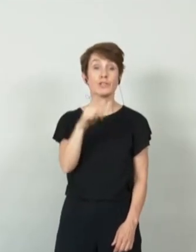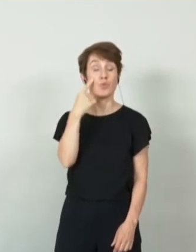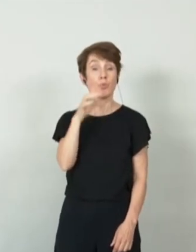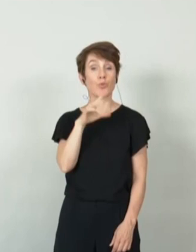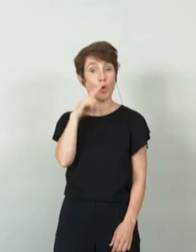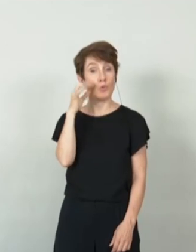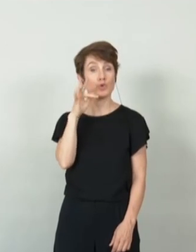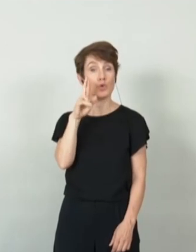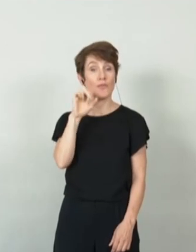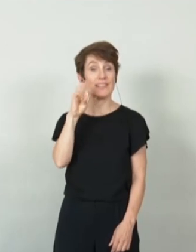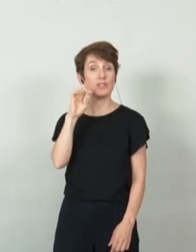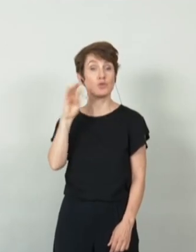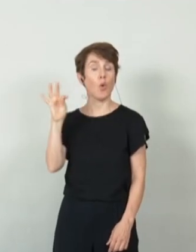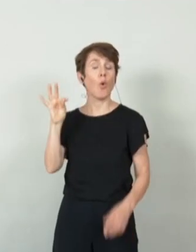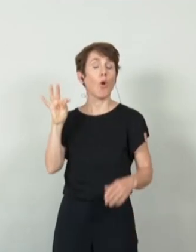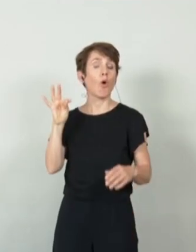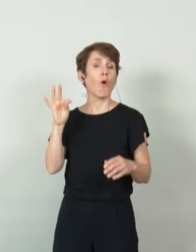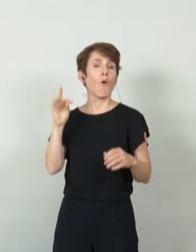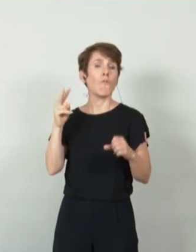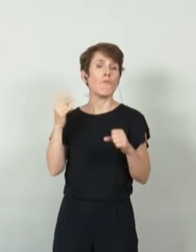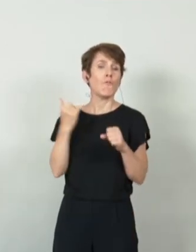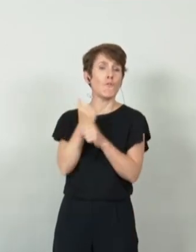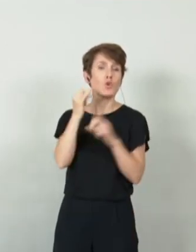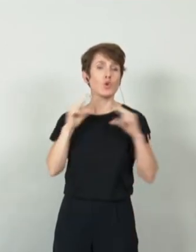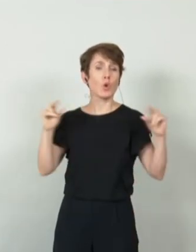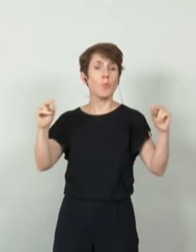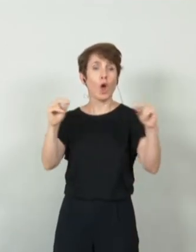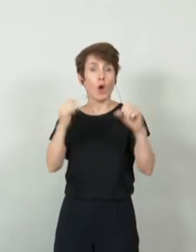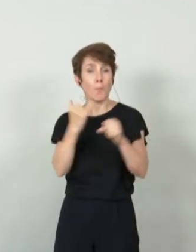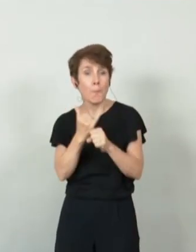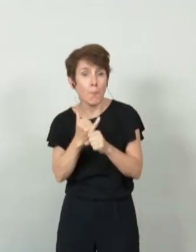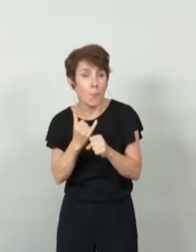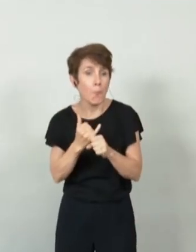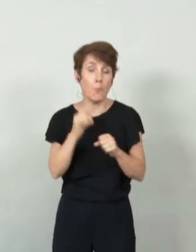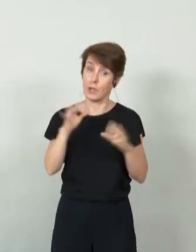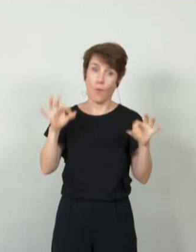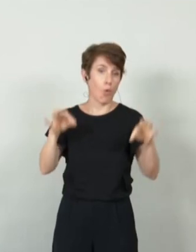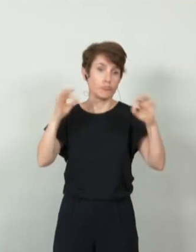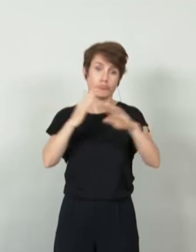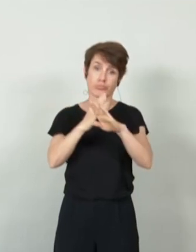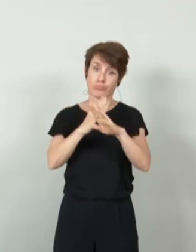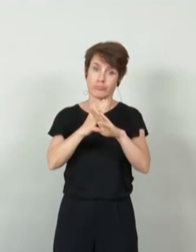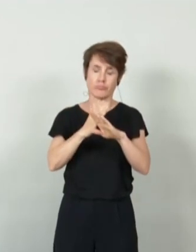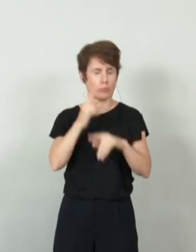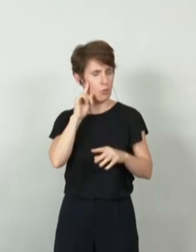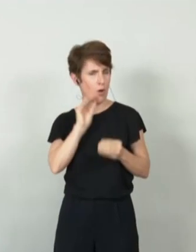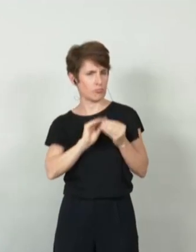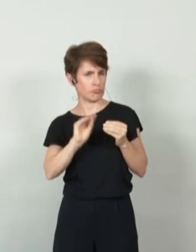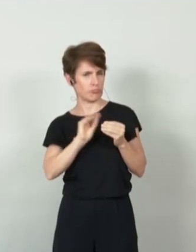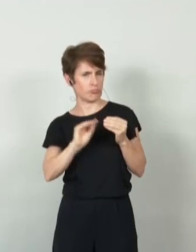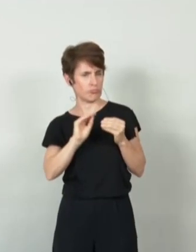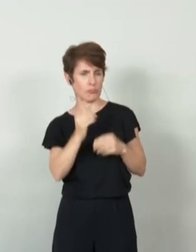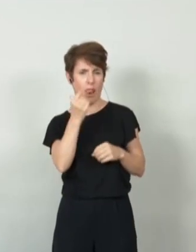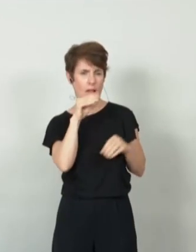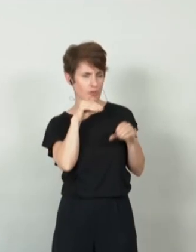des fake news qui circulent il faut donc y mettre fin je me demande pourquoi les provisions sont supérieures à